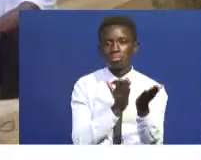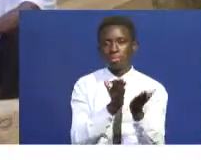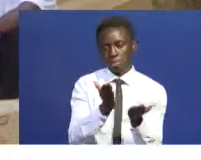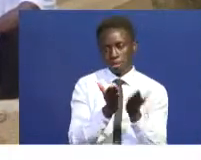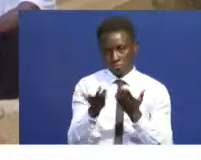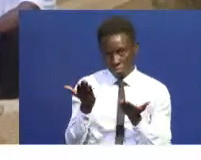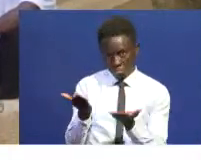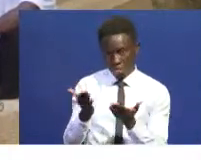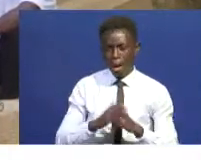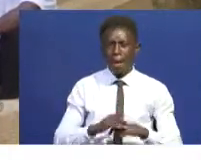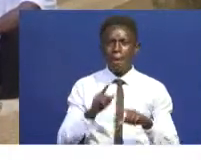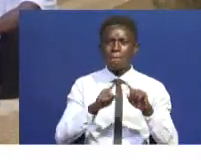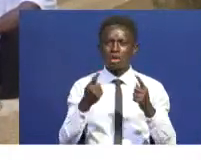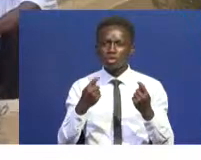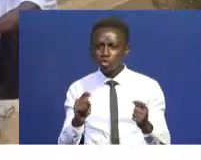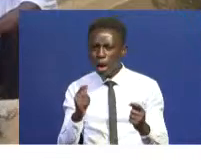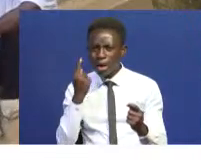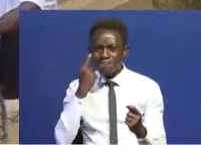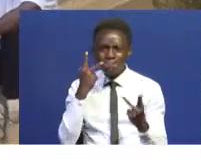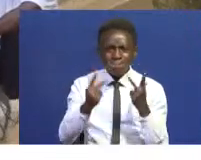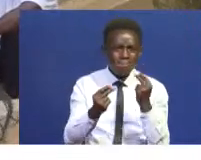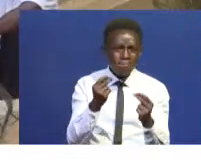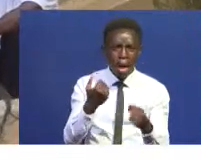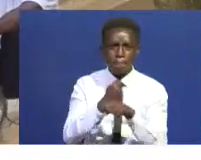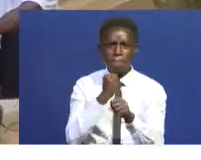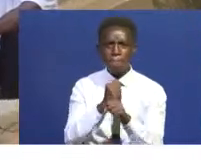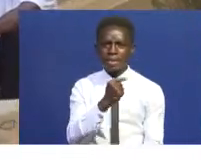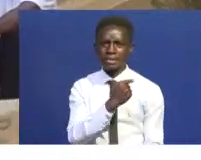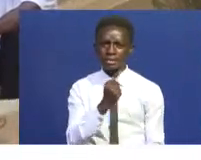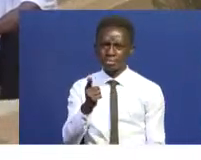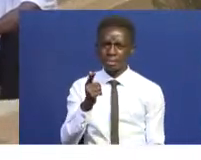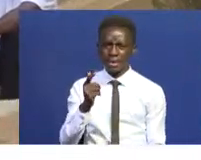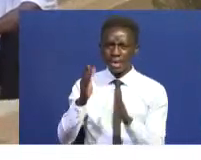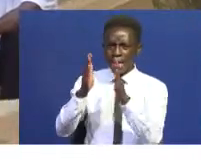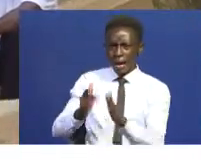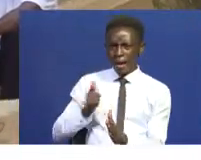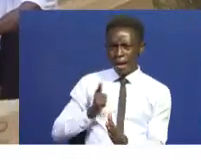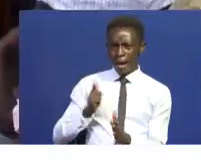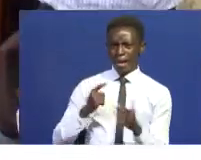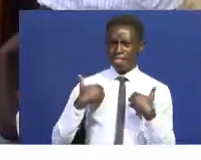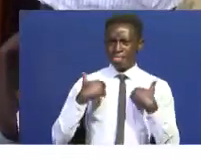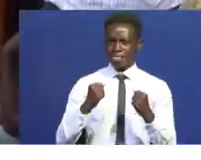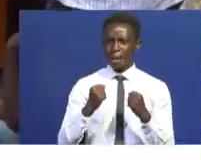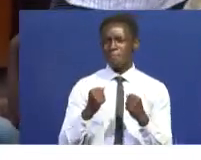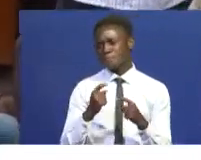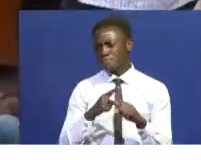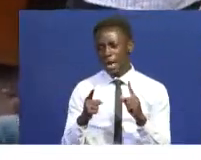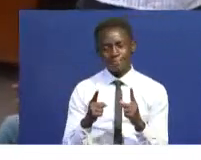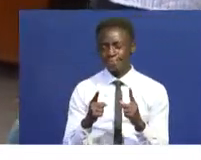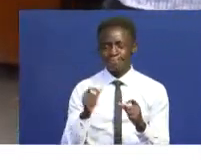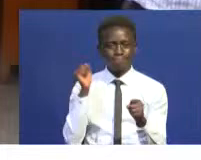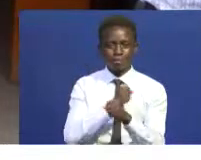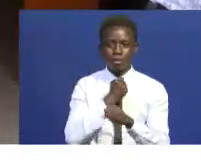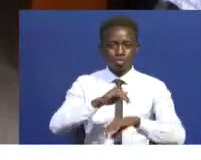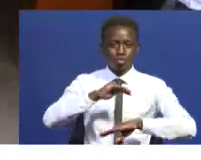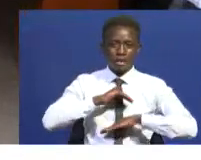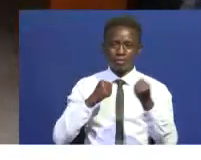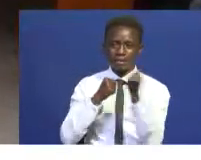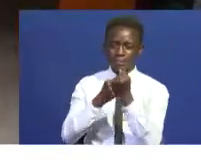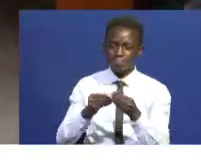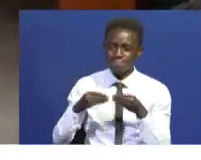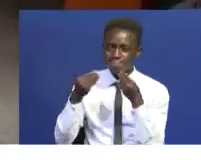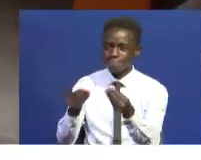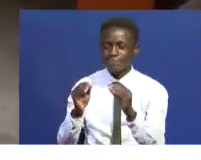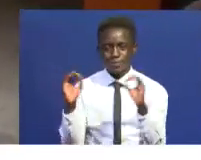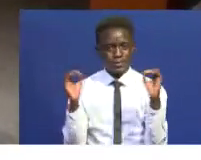stabilize the patient, but we can't give the support that the patient needs. Lakini kutokana na mgomo na